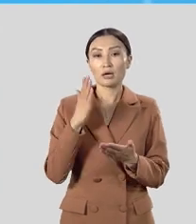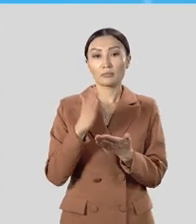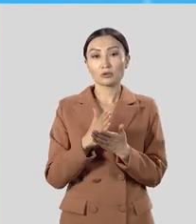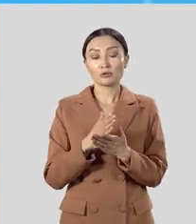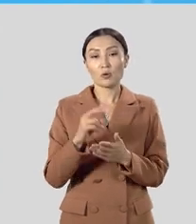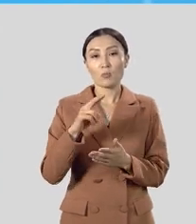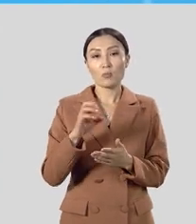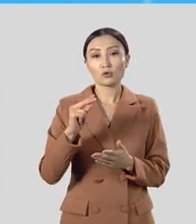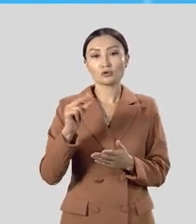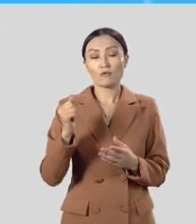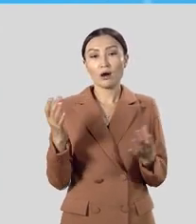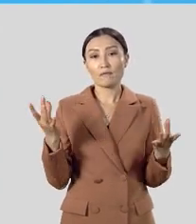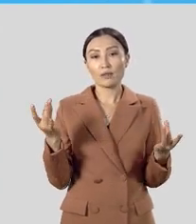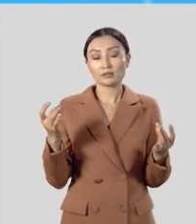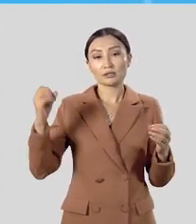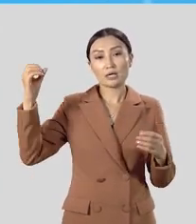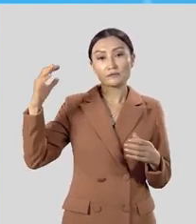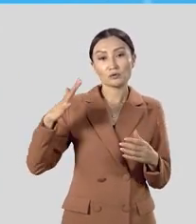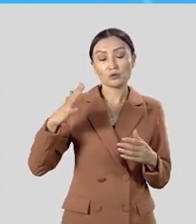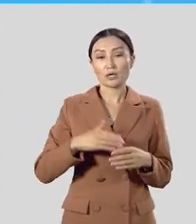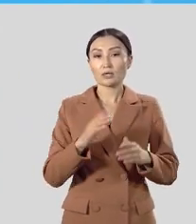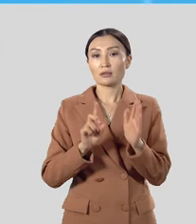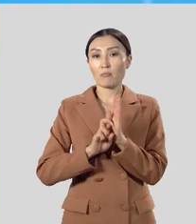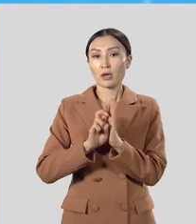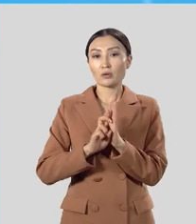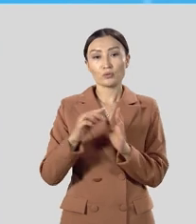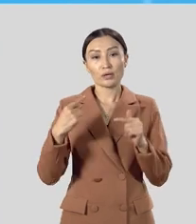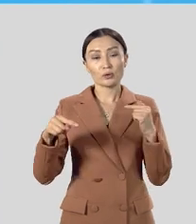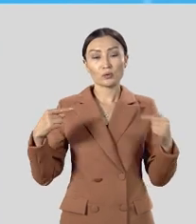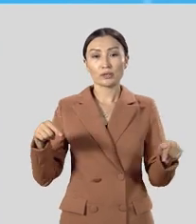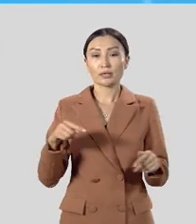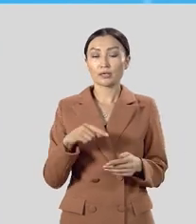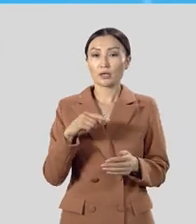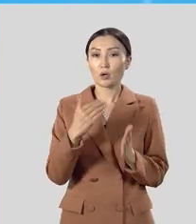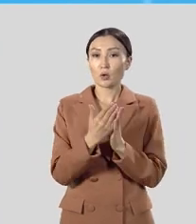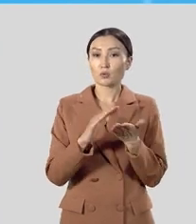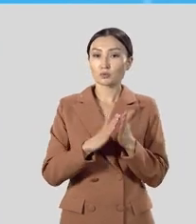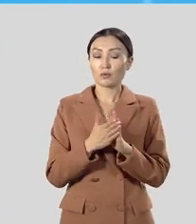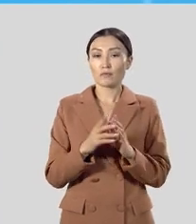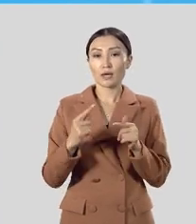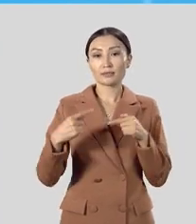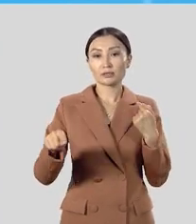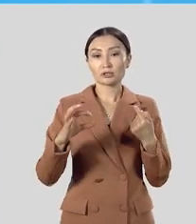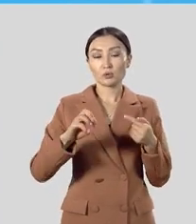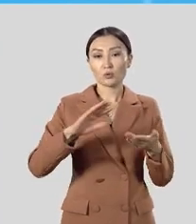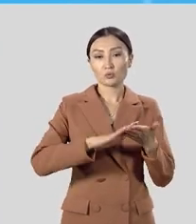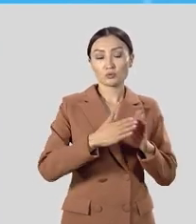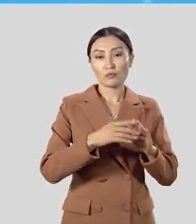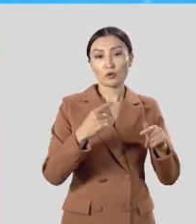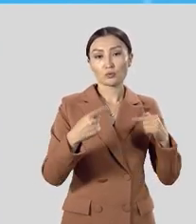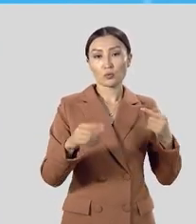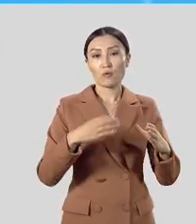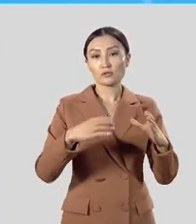определенные почва, влажность, освещенность, температура и другие условия, отличающиеся от условий жизни